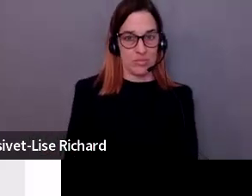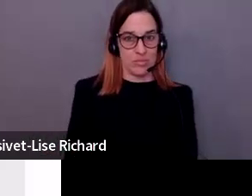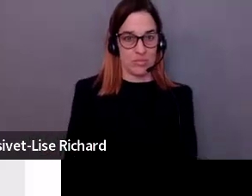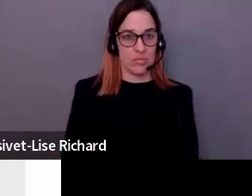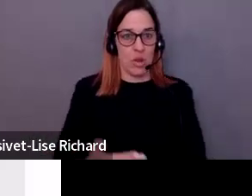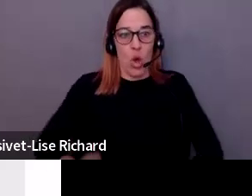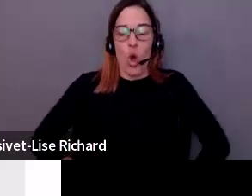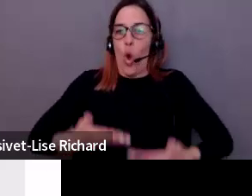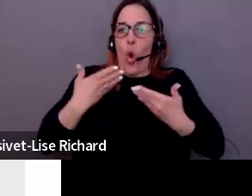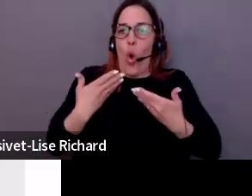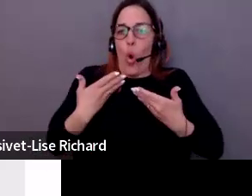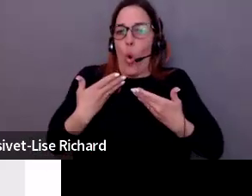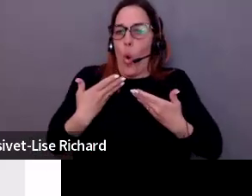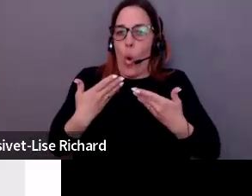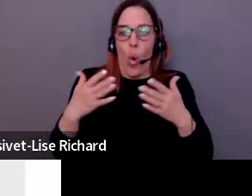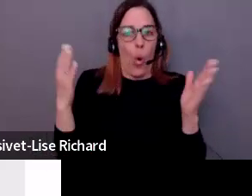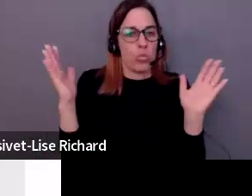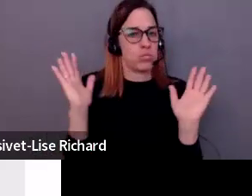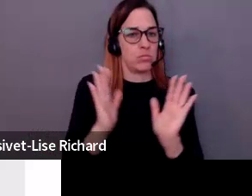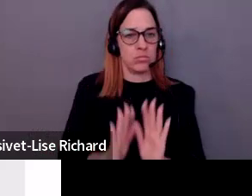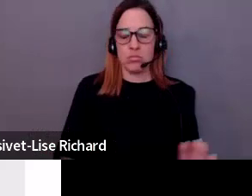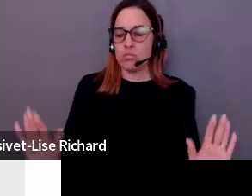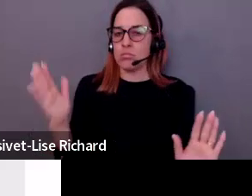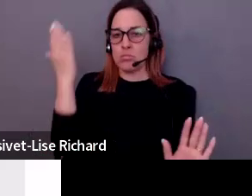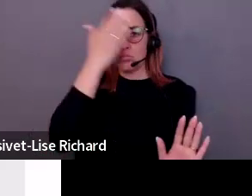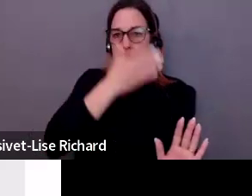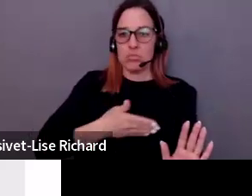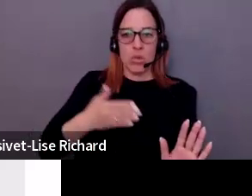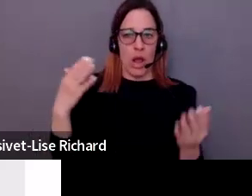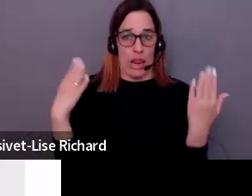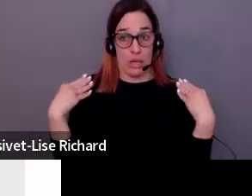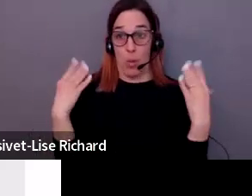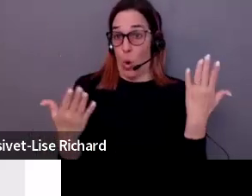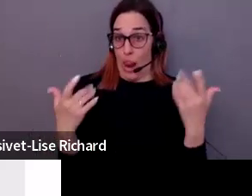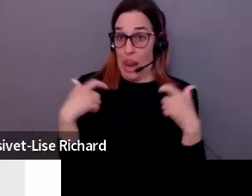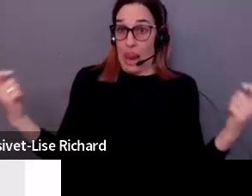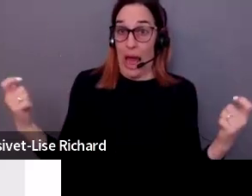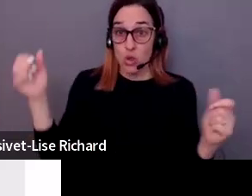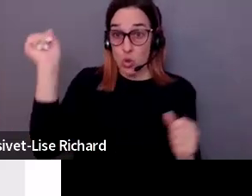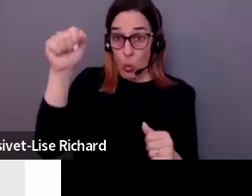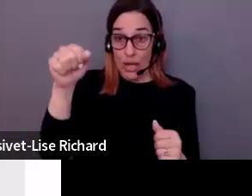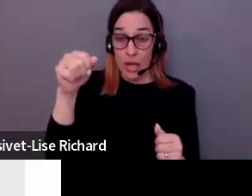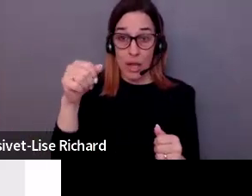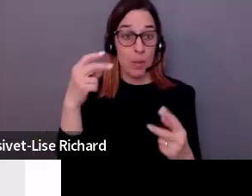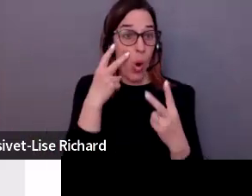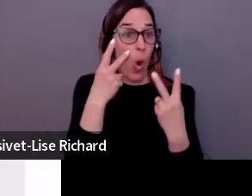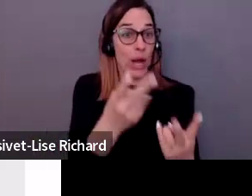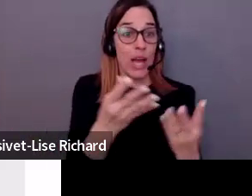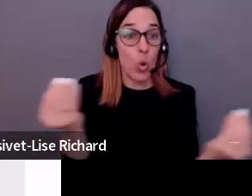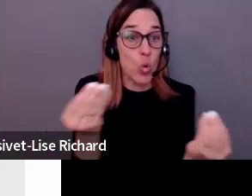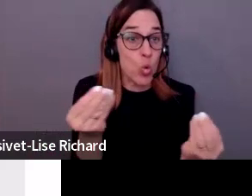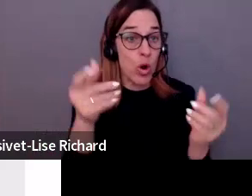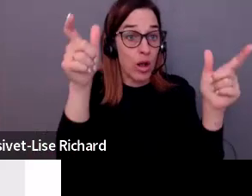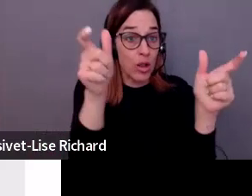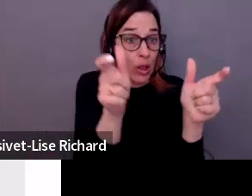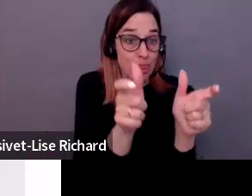Son haut est très minimaliste aussi, ce qui fait que les épaules sont peut-être plus larges, mais là, on s'en va vers une